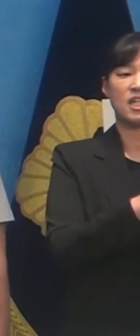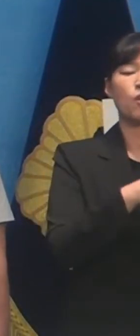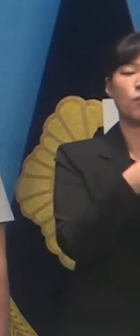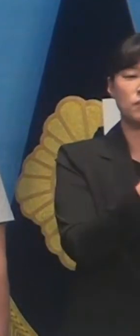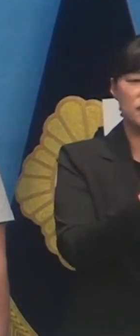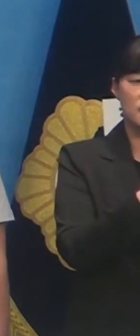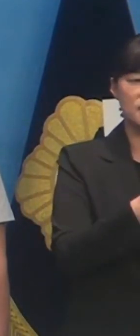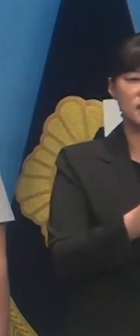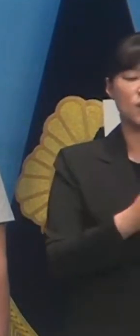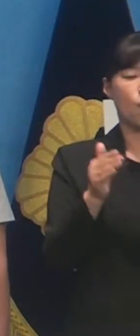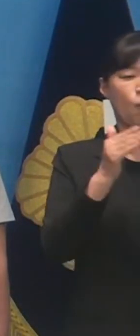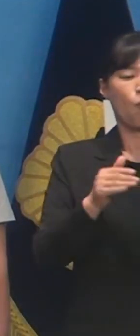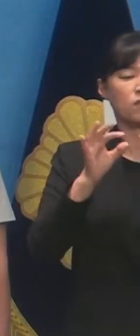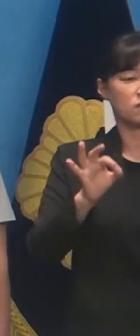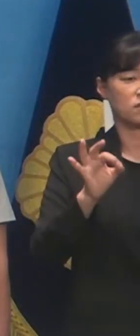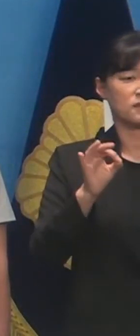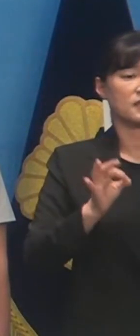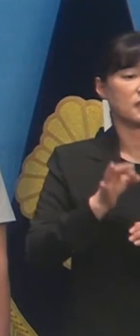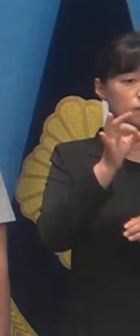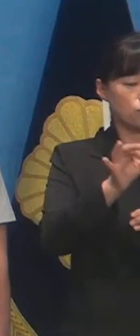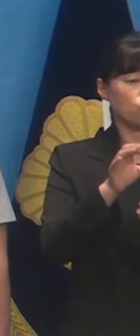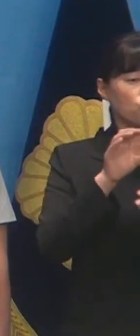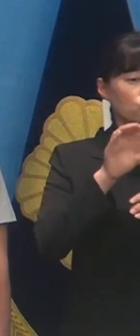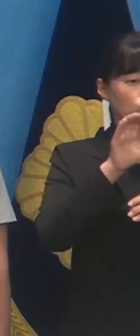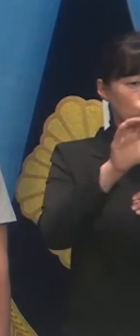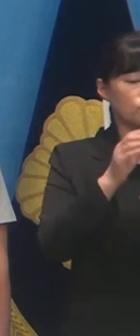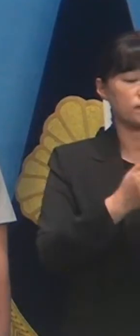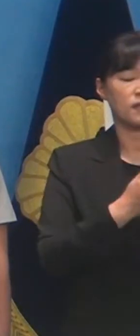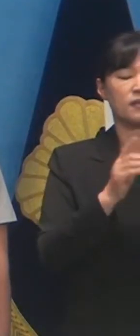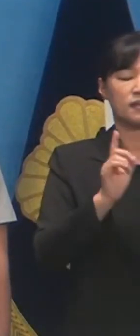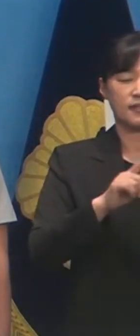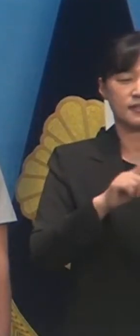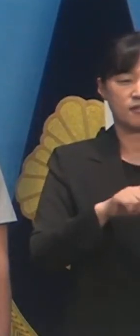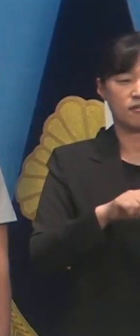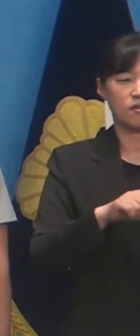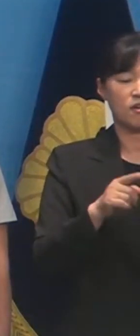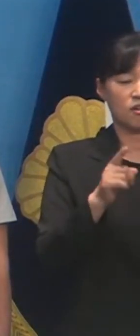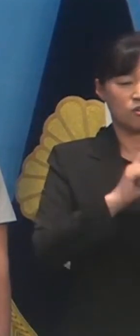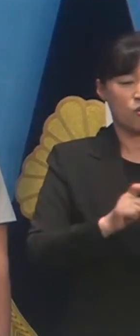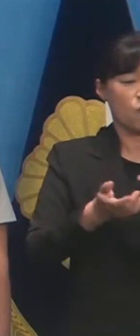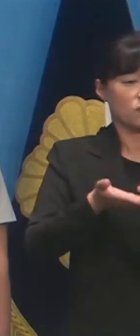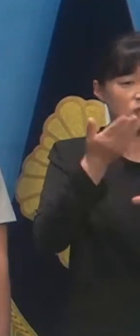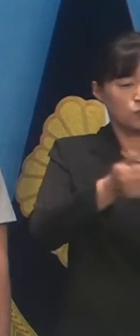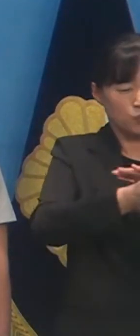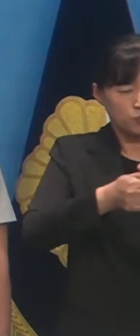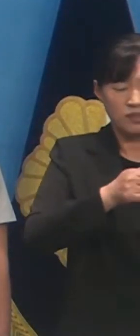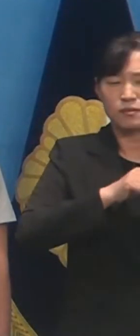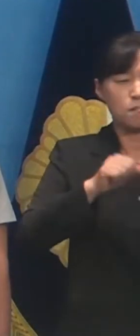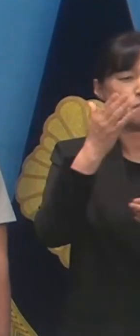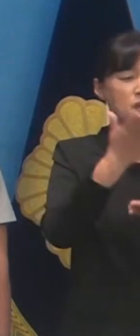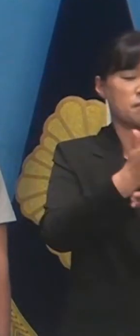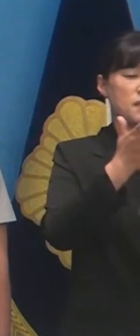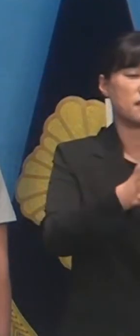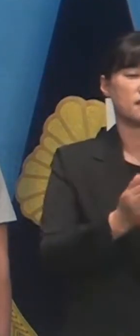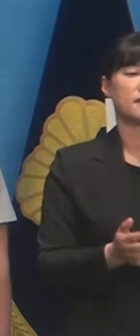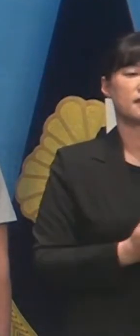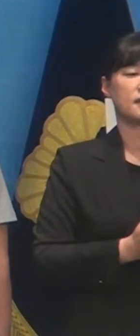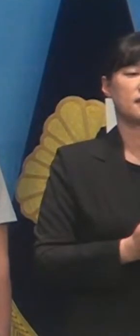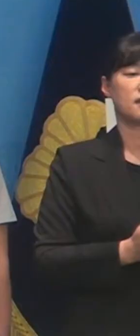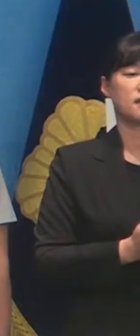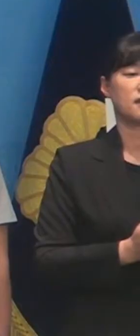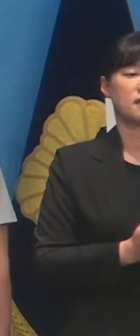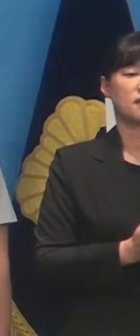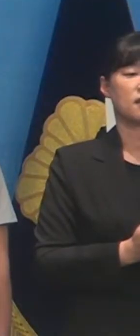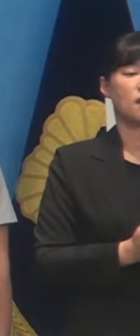산업은행은 공적 자금 투입에 따른 책임감을 가지고 더 이상 소극적인 행동을 보여서는 안 될 것입니다. 산업은행은 보유한